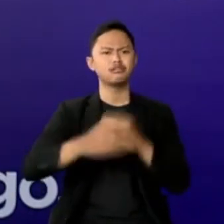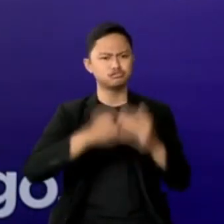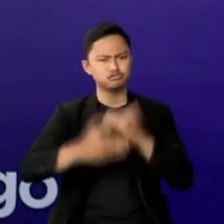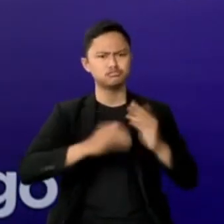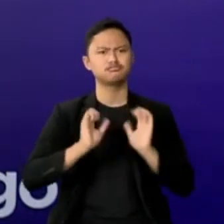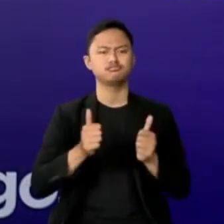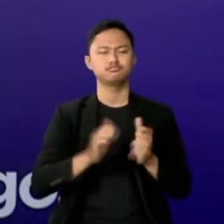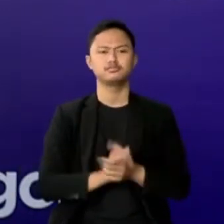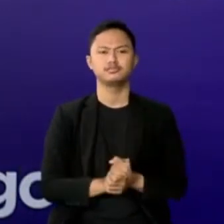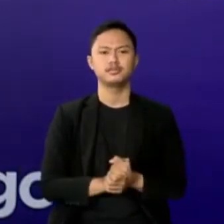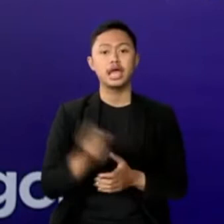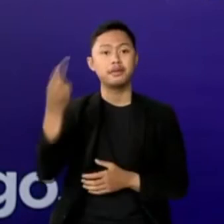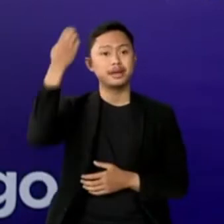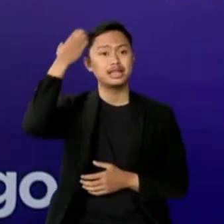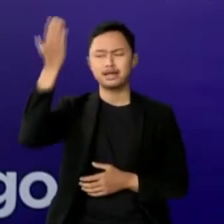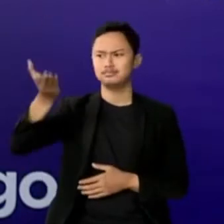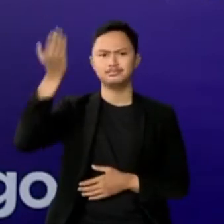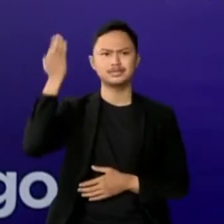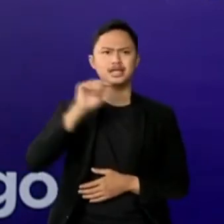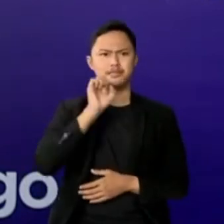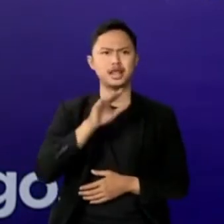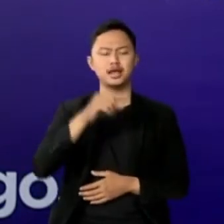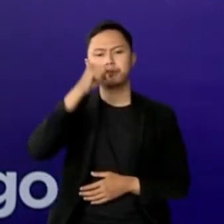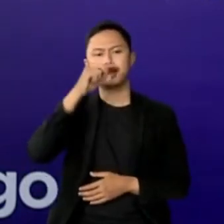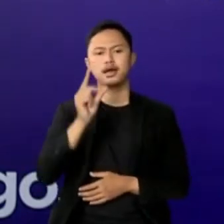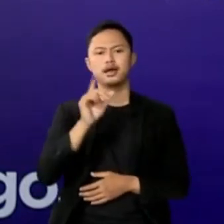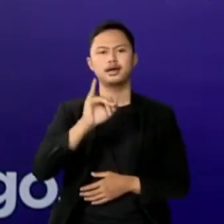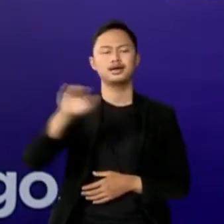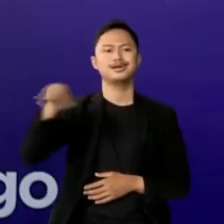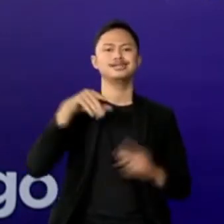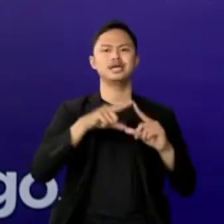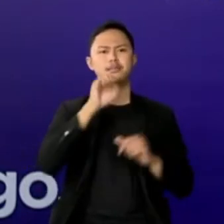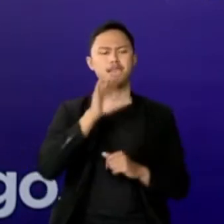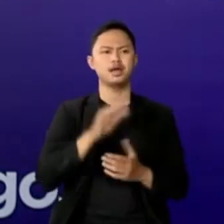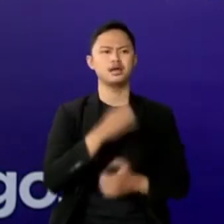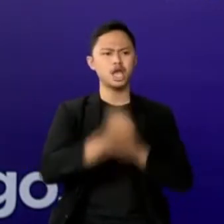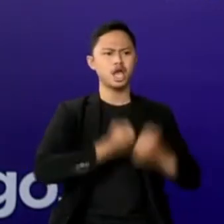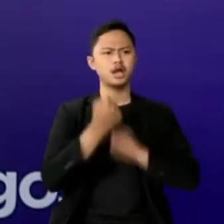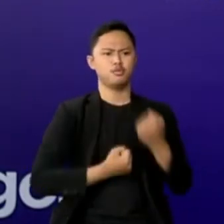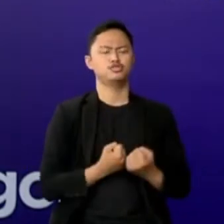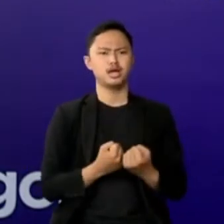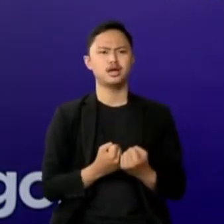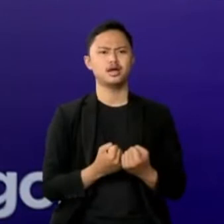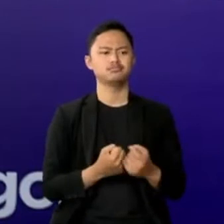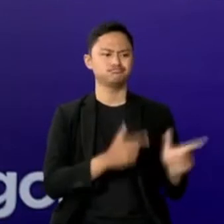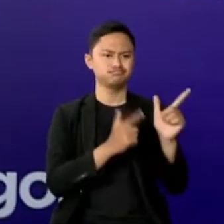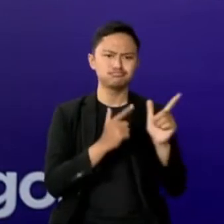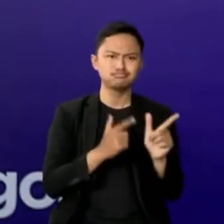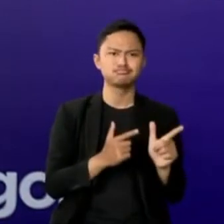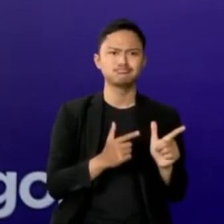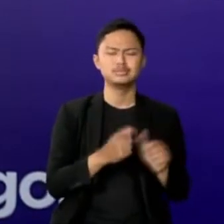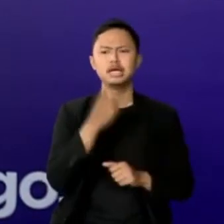baik lagi pemerintah seperti tadi sudah disampaikan oleh Pak Riza bahwa juga berusaha keras dengan aparatnya